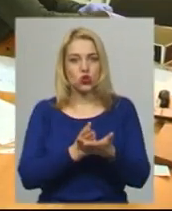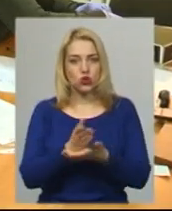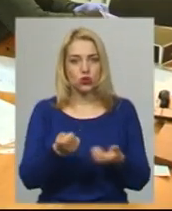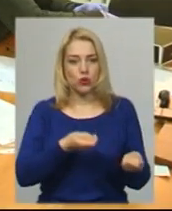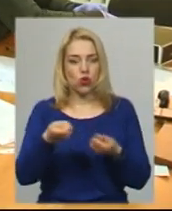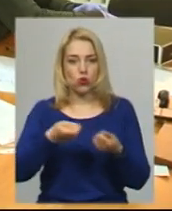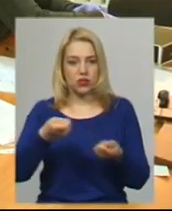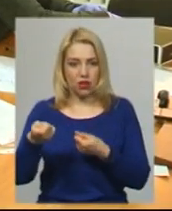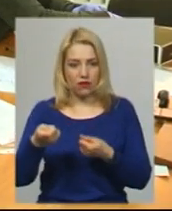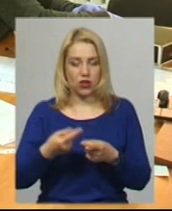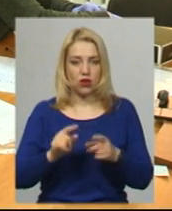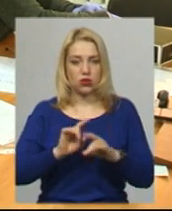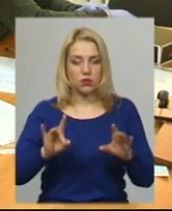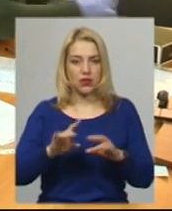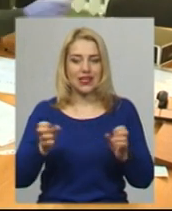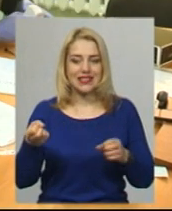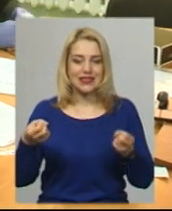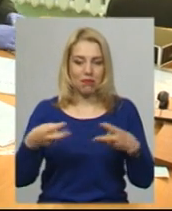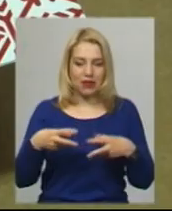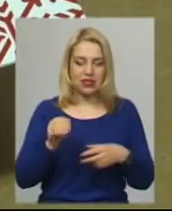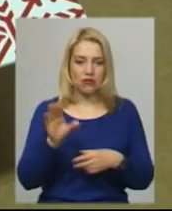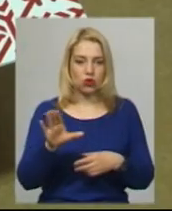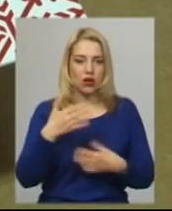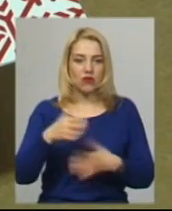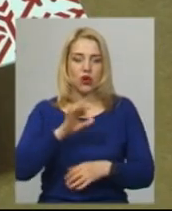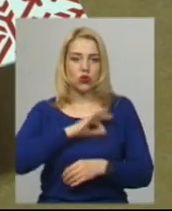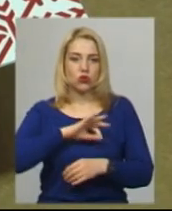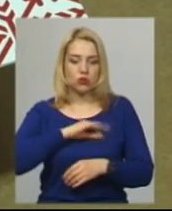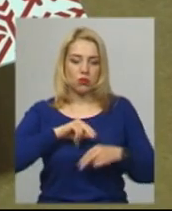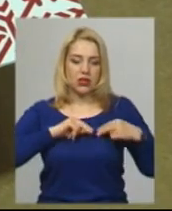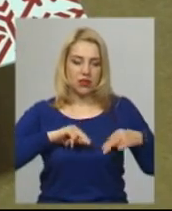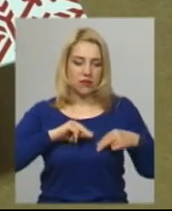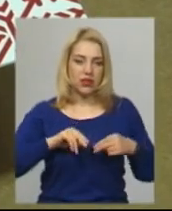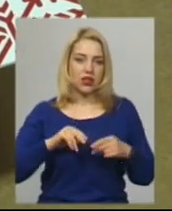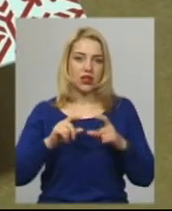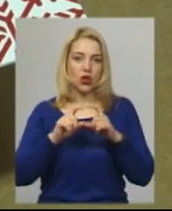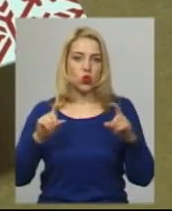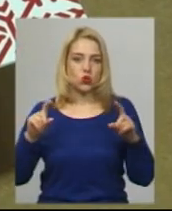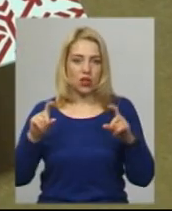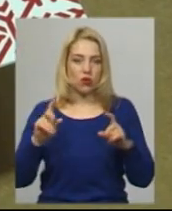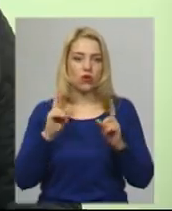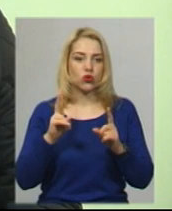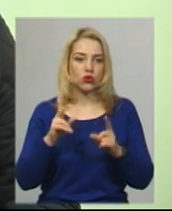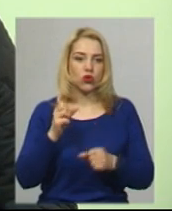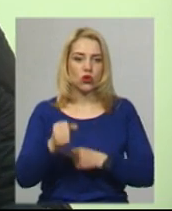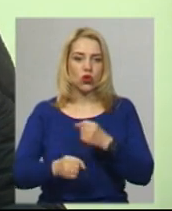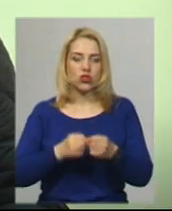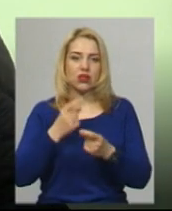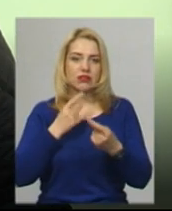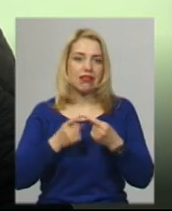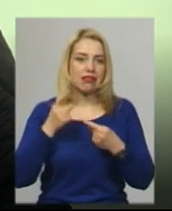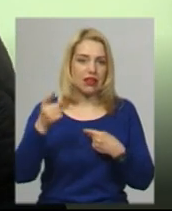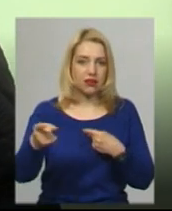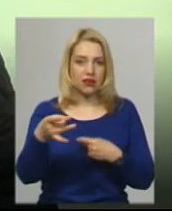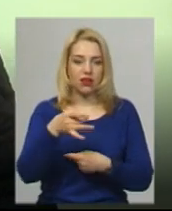Кубін. Розповідає, спецквитками вже тиждень користуються працівники установи, які доїжджають місця роботи з віддалених районів міста. Ми користуємося такими